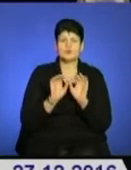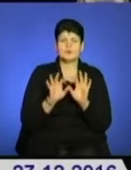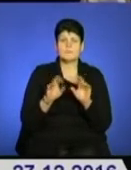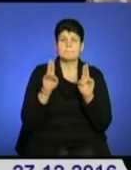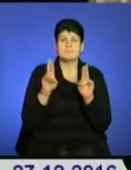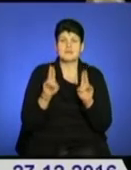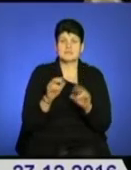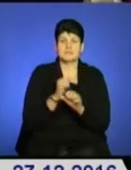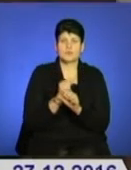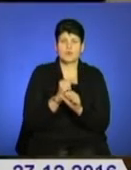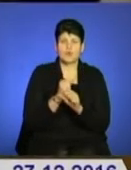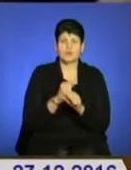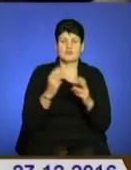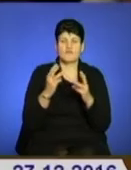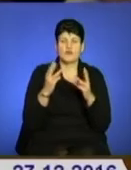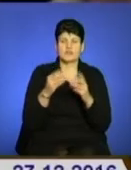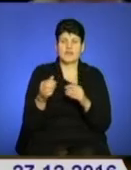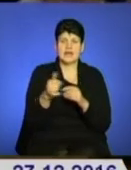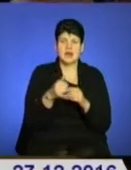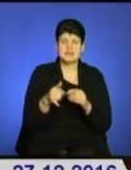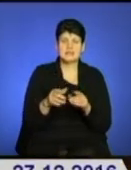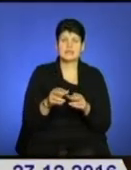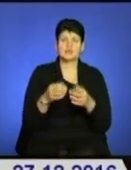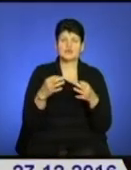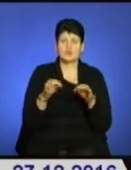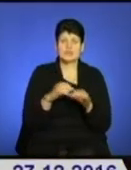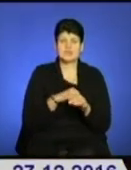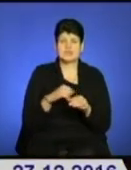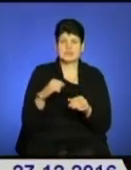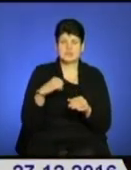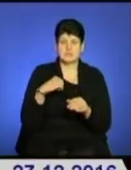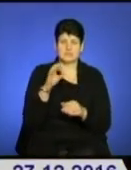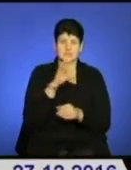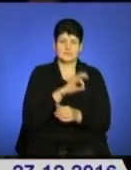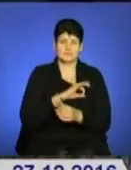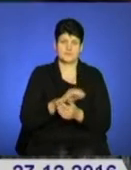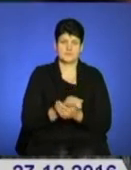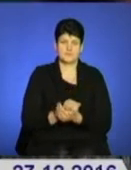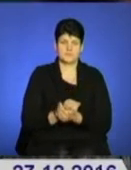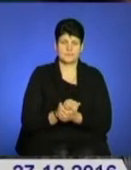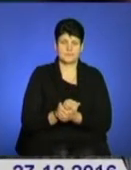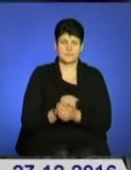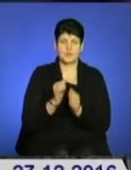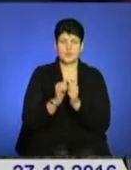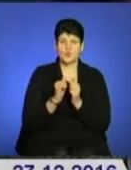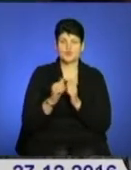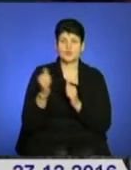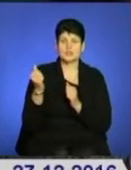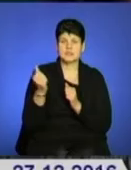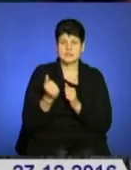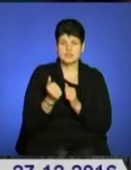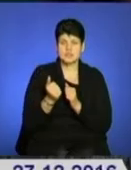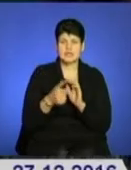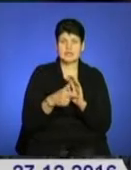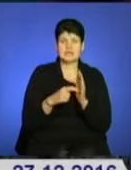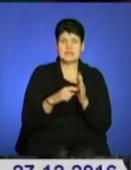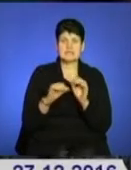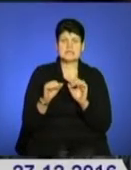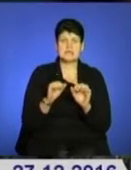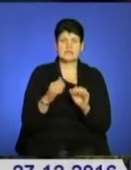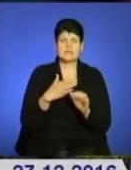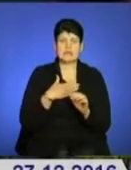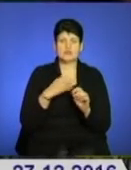принципи роботи вогнегасників та навіть дозволили самостійно ним скористатися. Щотижня класні керівники